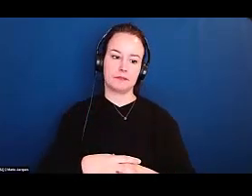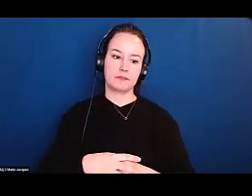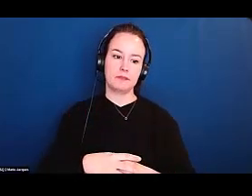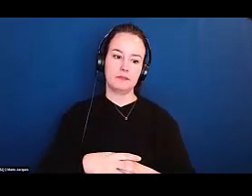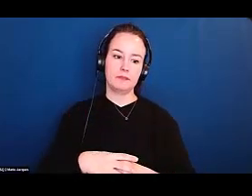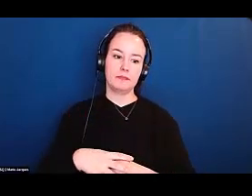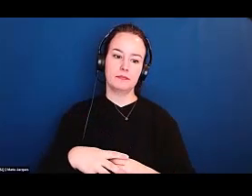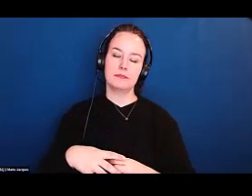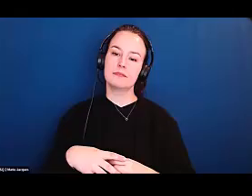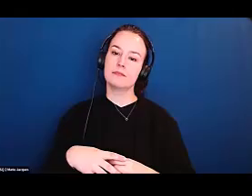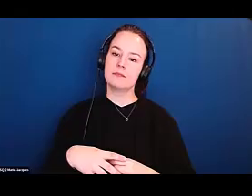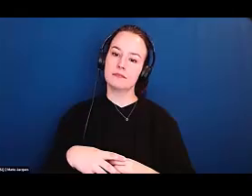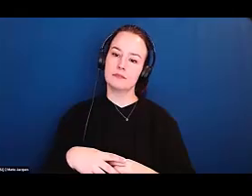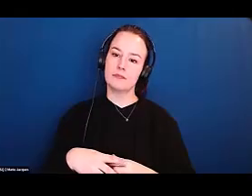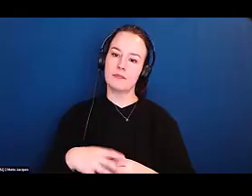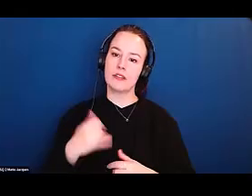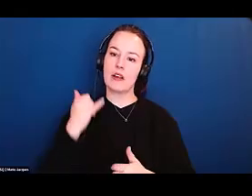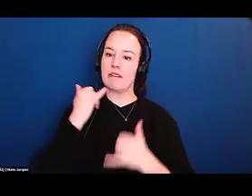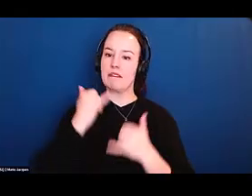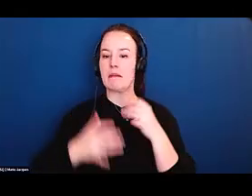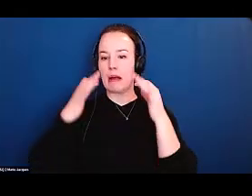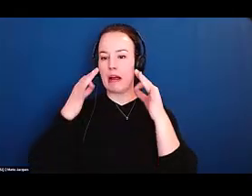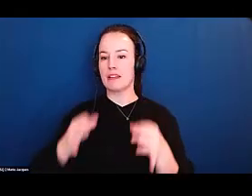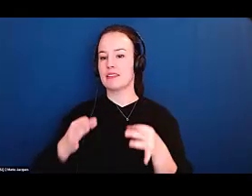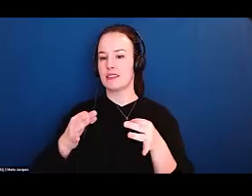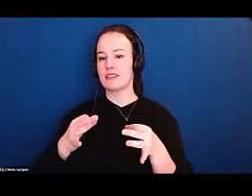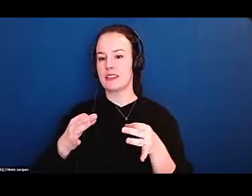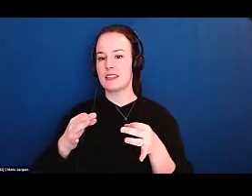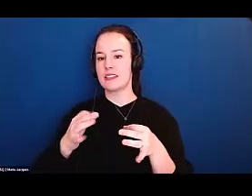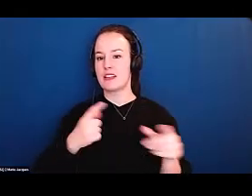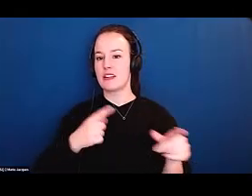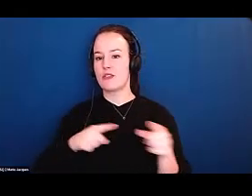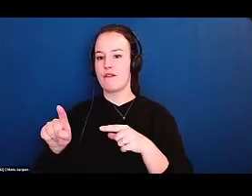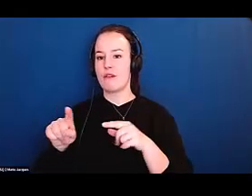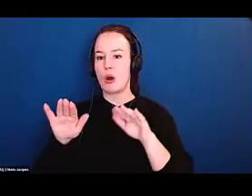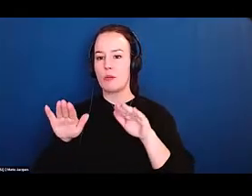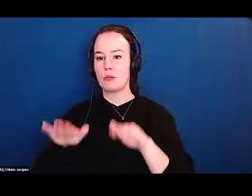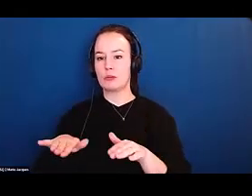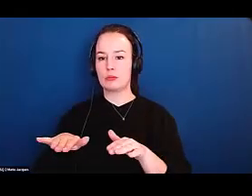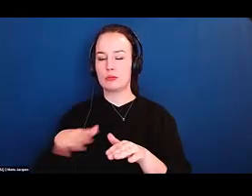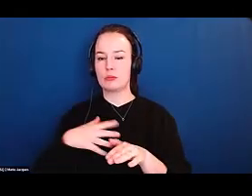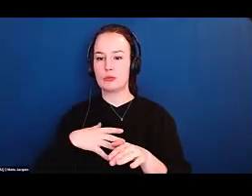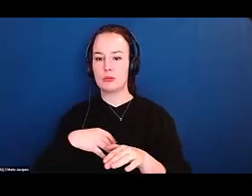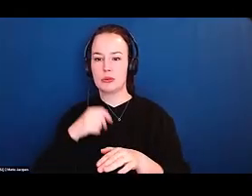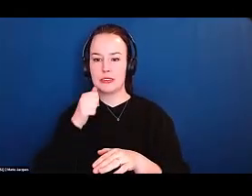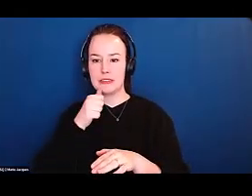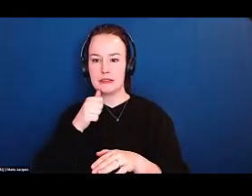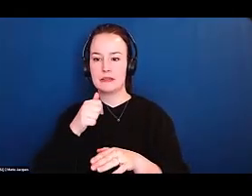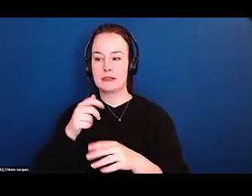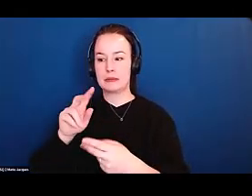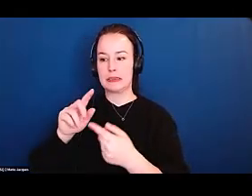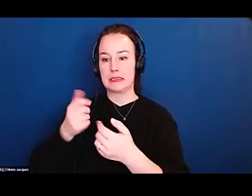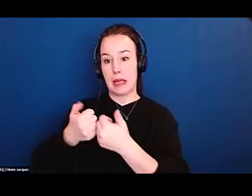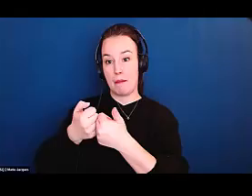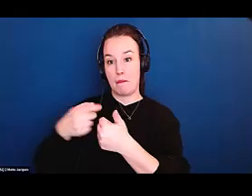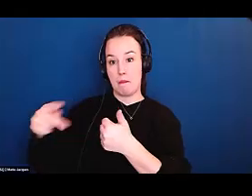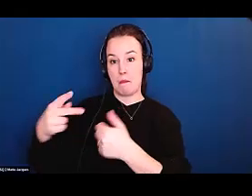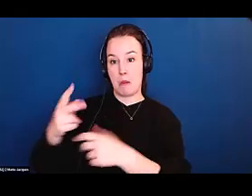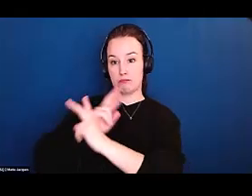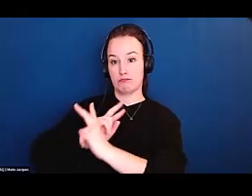j'ai décidé d'être chez mon petit-fils et c'était son petit ami qui allait s'occuper de